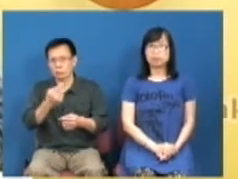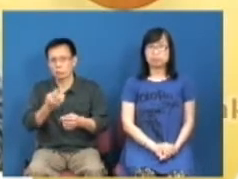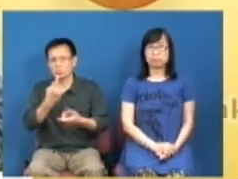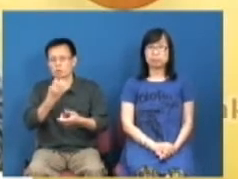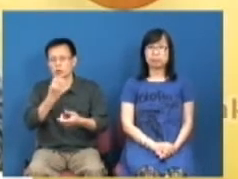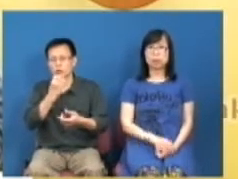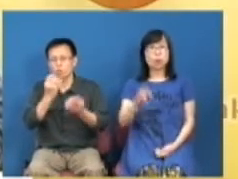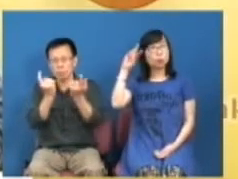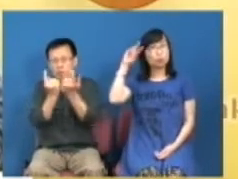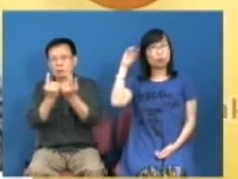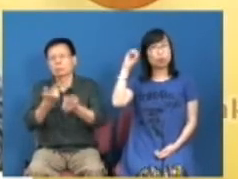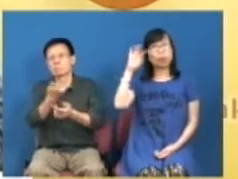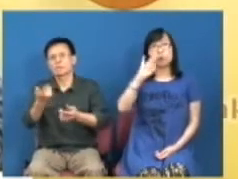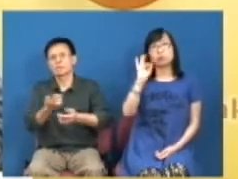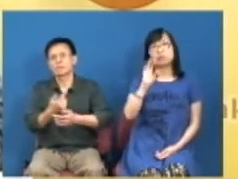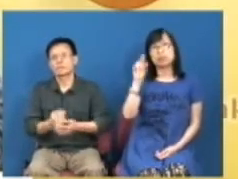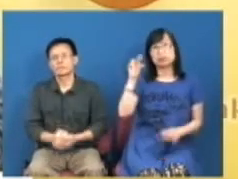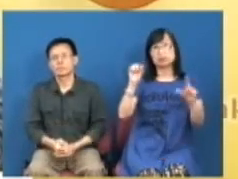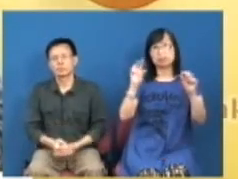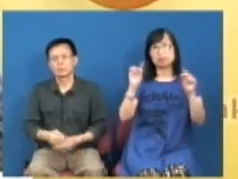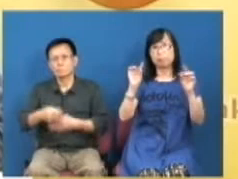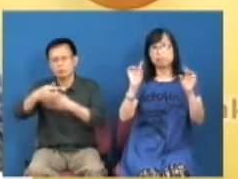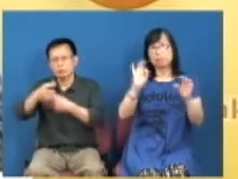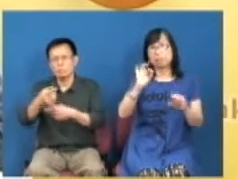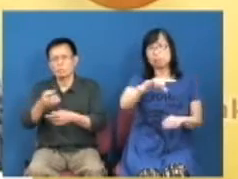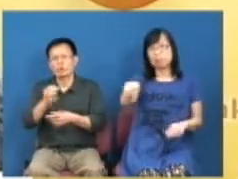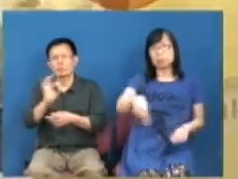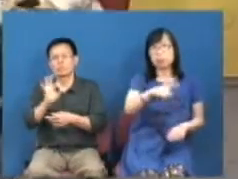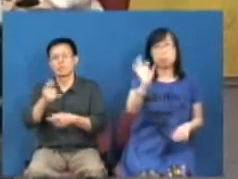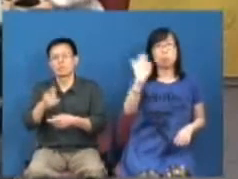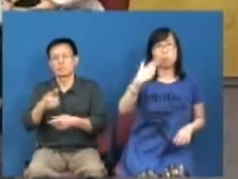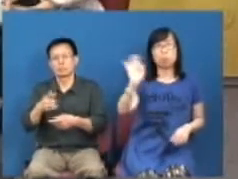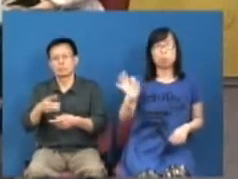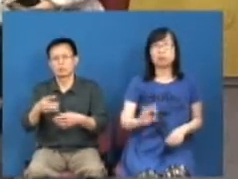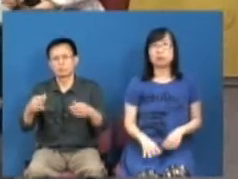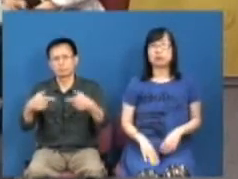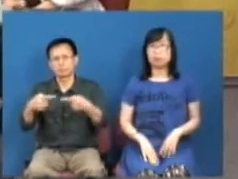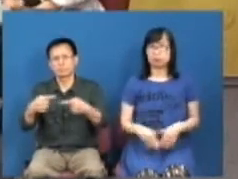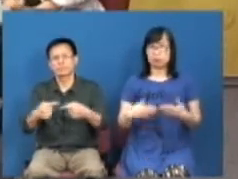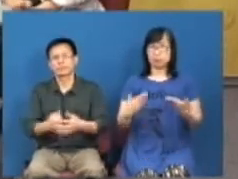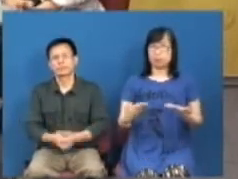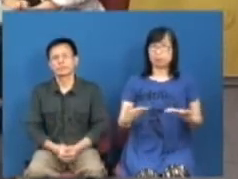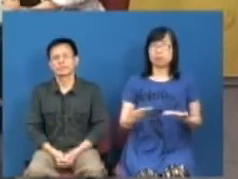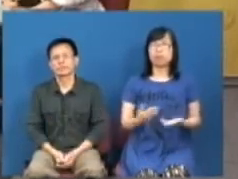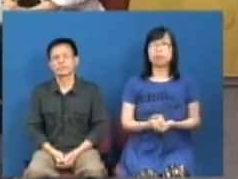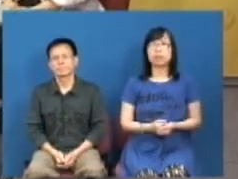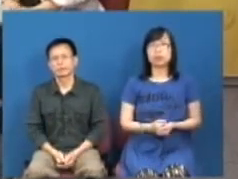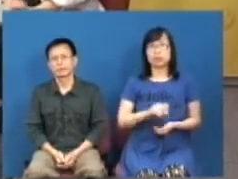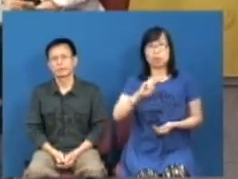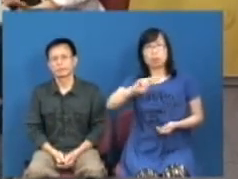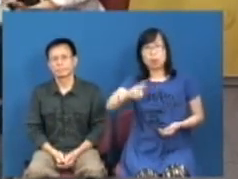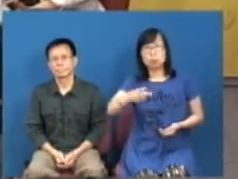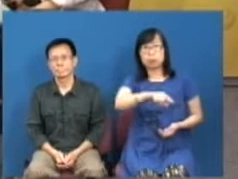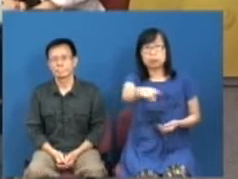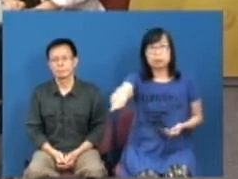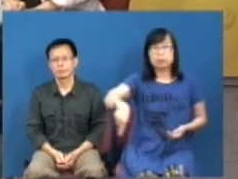啲。係 咯，將軍澳都冇濕地， 係啊，唔係嗰類， 冇曬 嘅嘛。 係啦，咁所以而家咧，即係啱啱講到換地咧，其實深